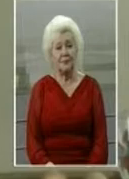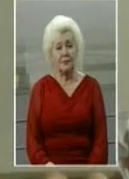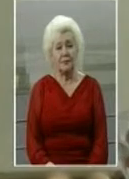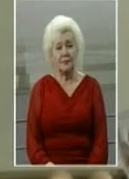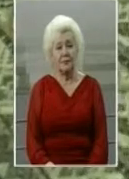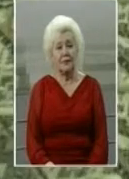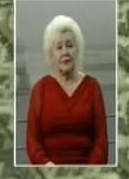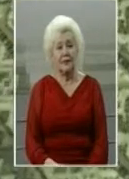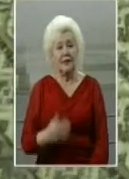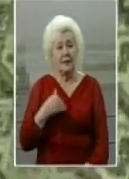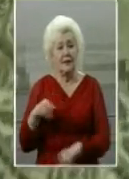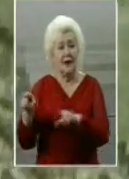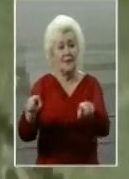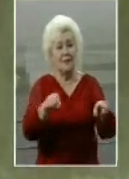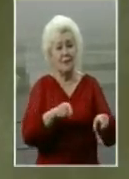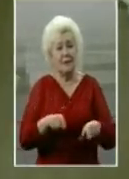Біле.